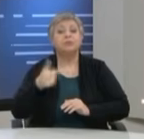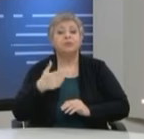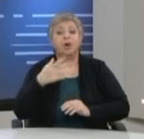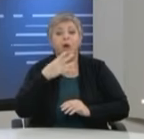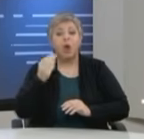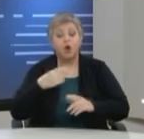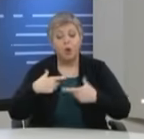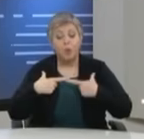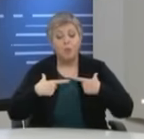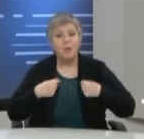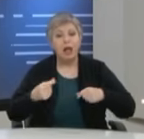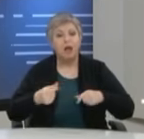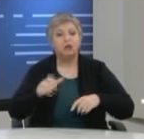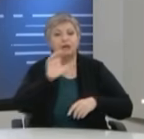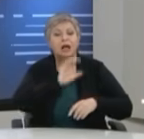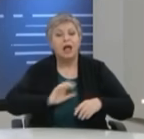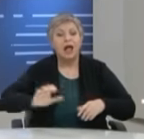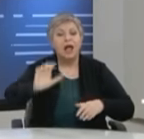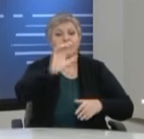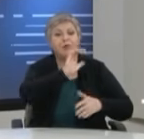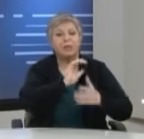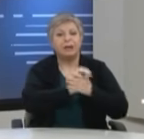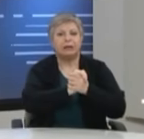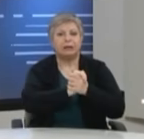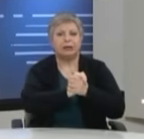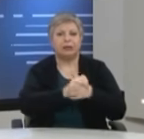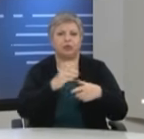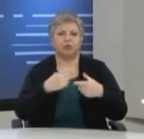κράτους μέλους της Ευρωπαϊκής Ένωσης.